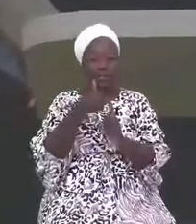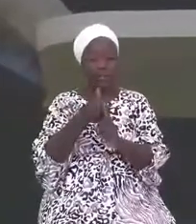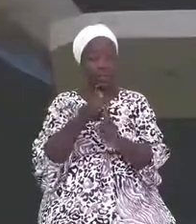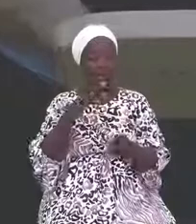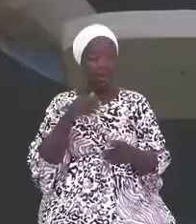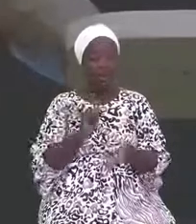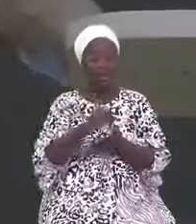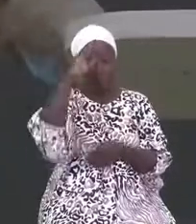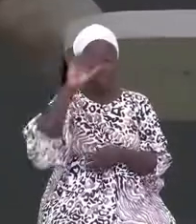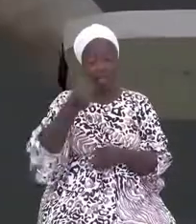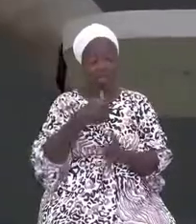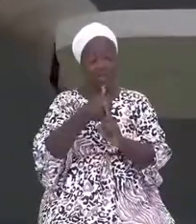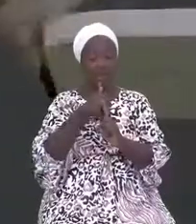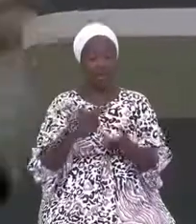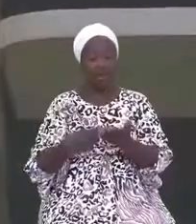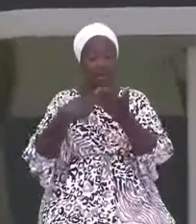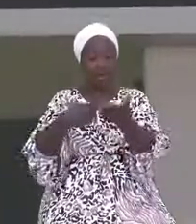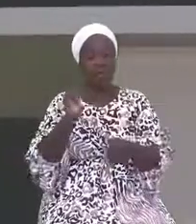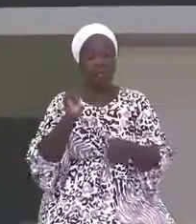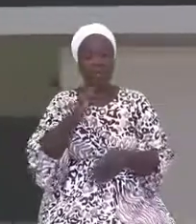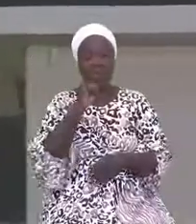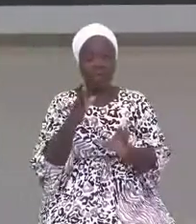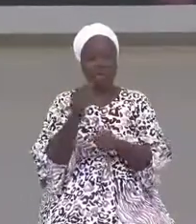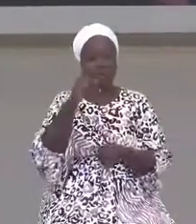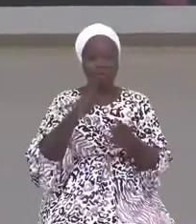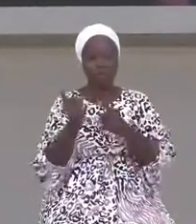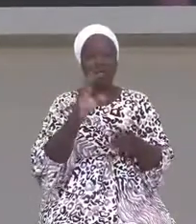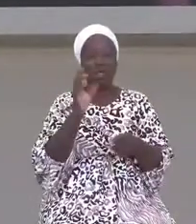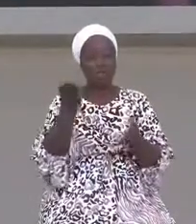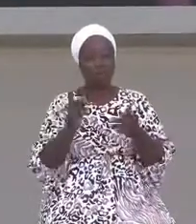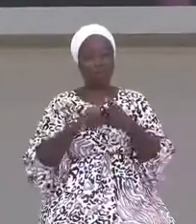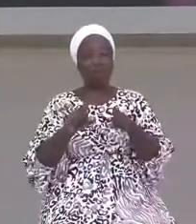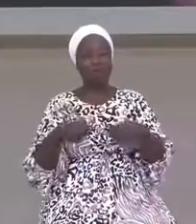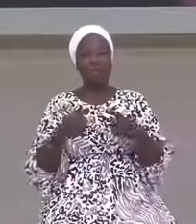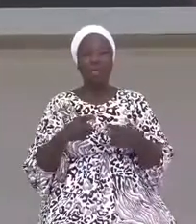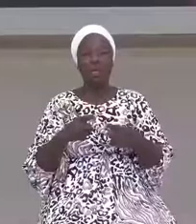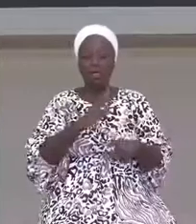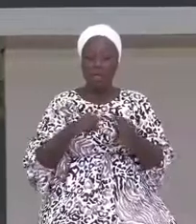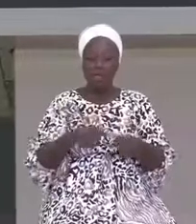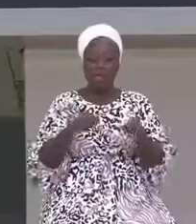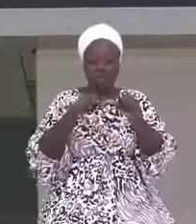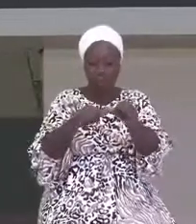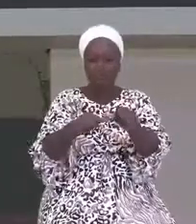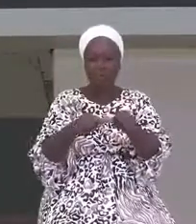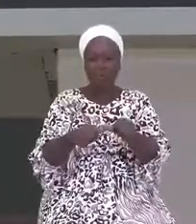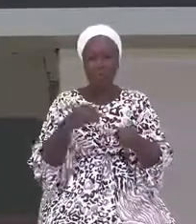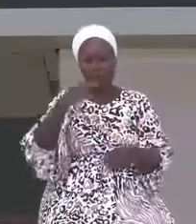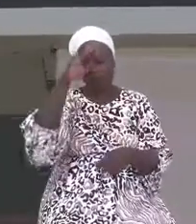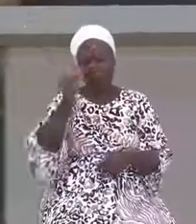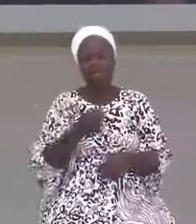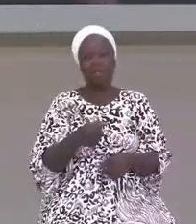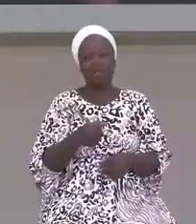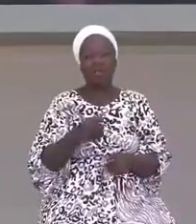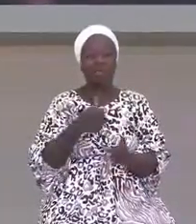pu l'aider à atteindre là où il devrait être. L'inconsistance de l'auto-recommandation de